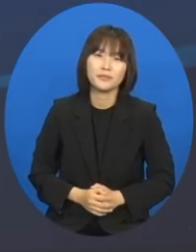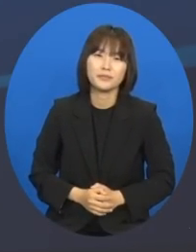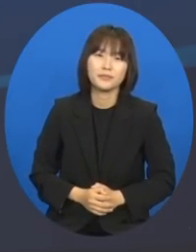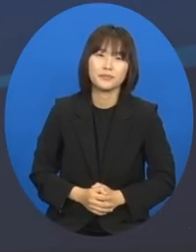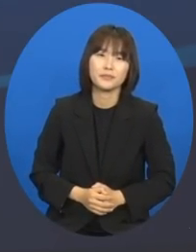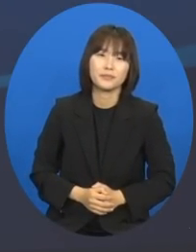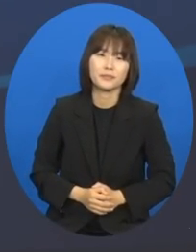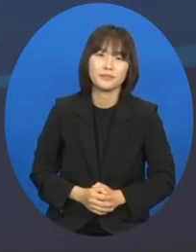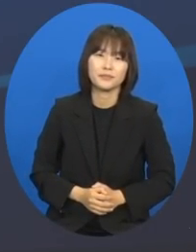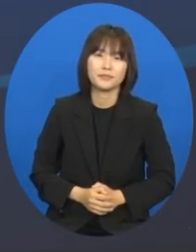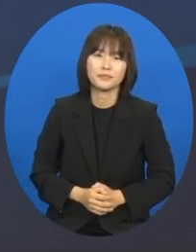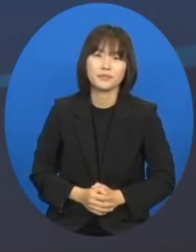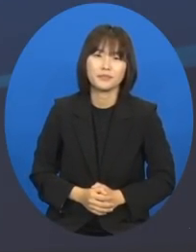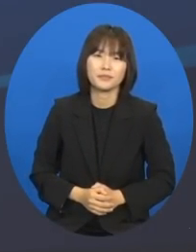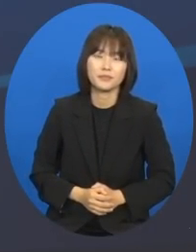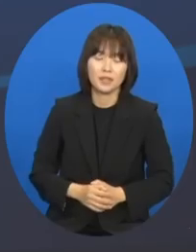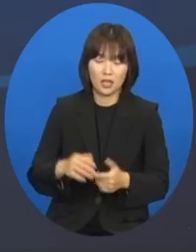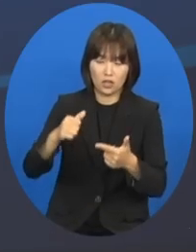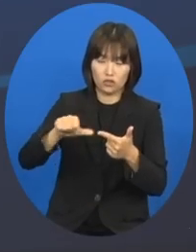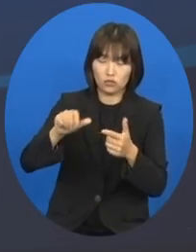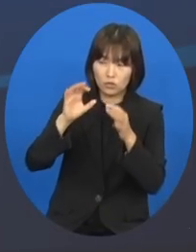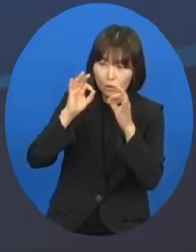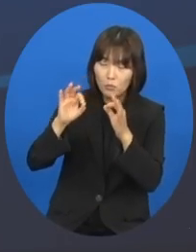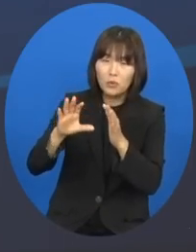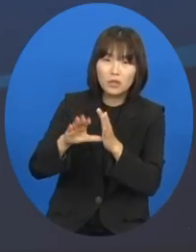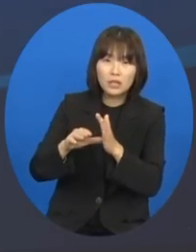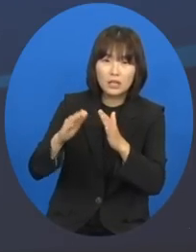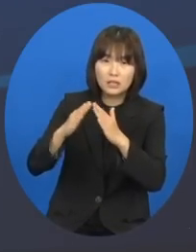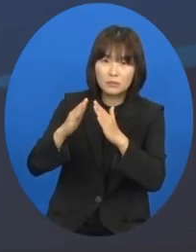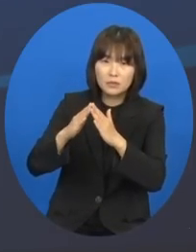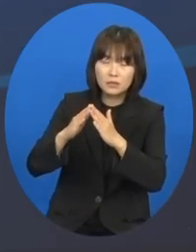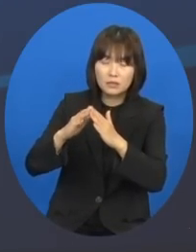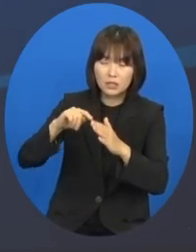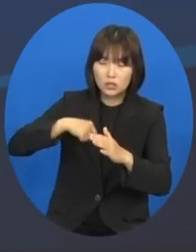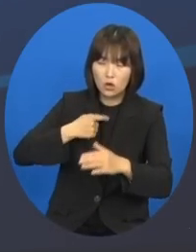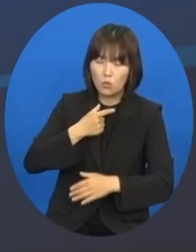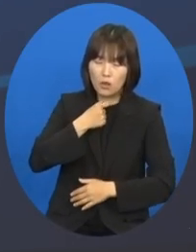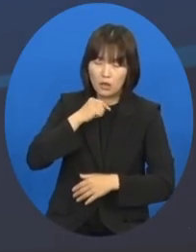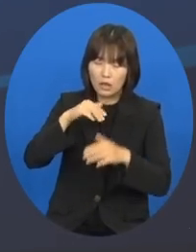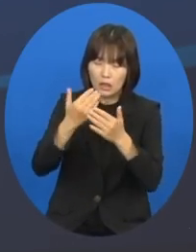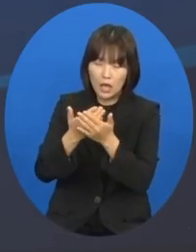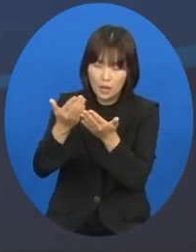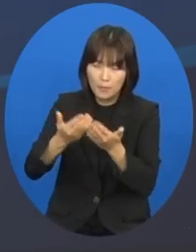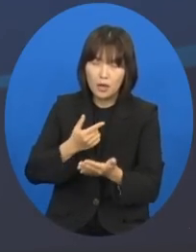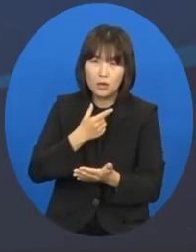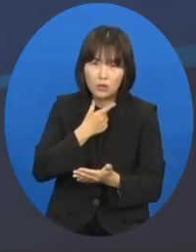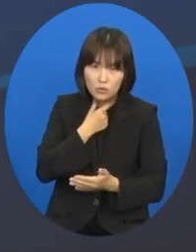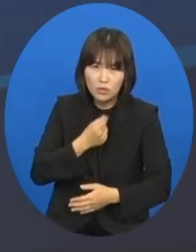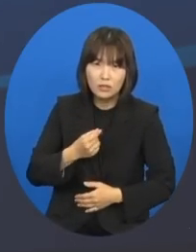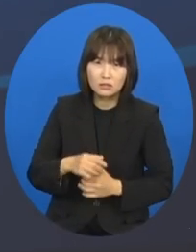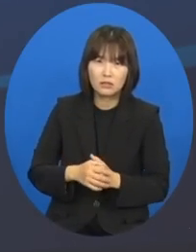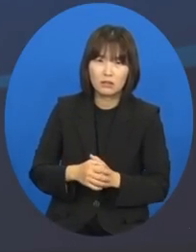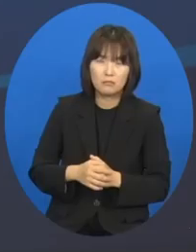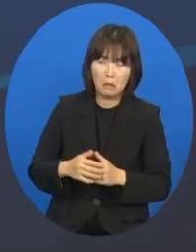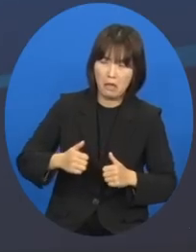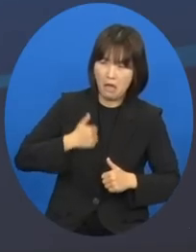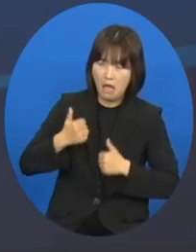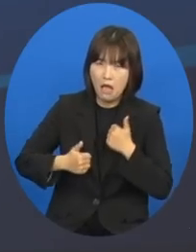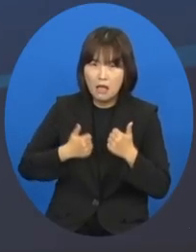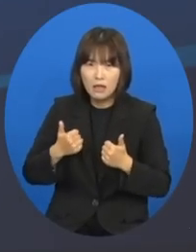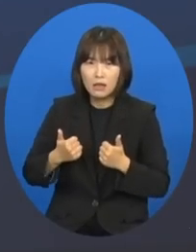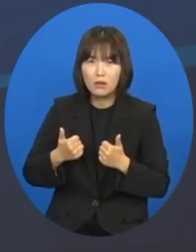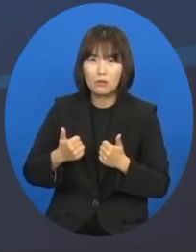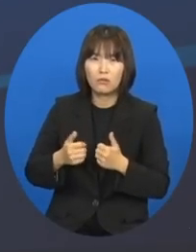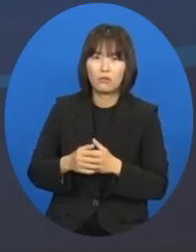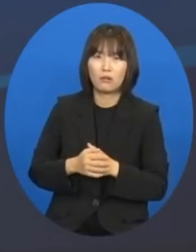제가 저희 둘째를 보면서 집에서 자기가 원하는 걸 타내기 위해서 애교도 부렸다가 화도 냈다가 온갖